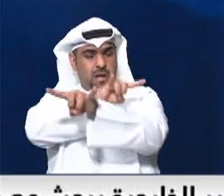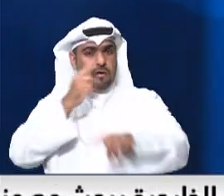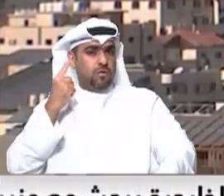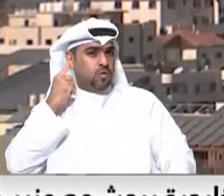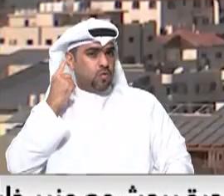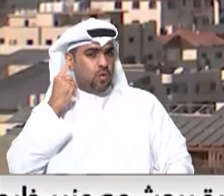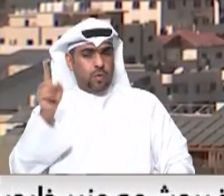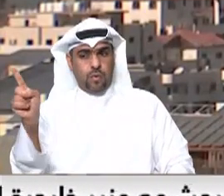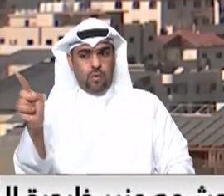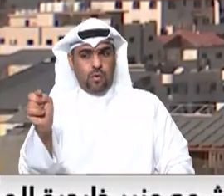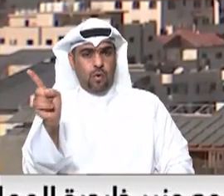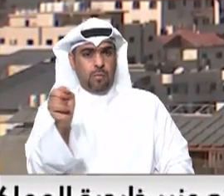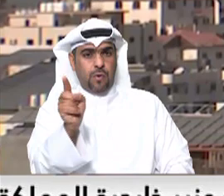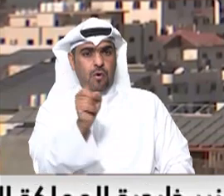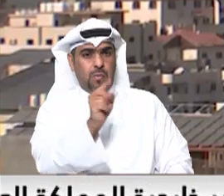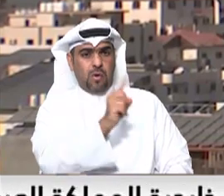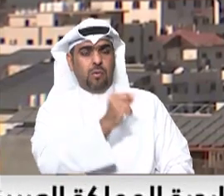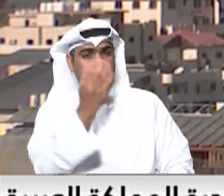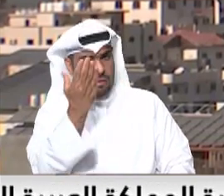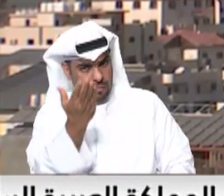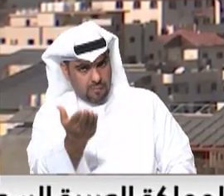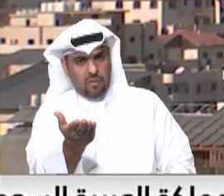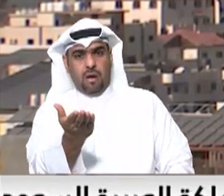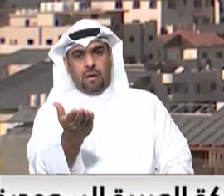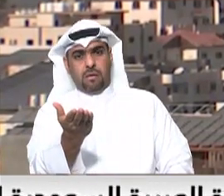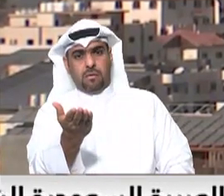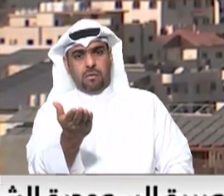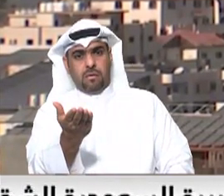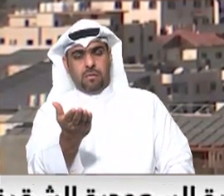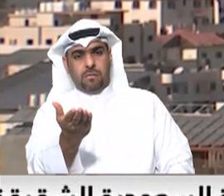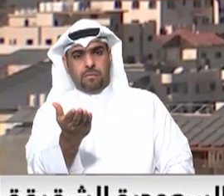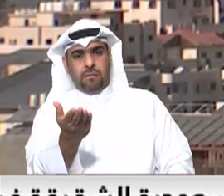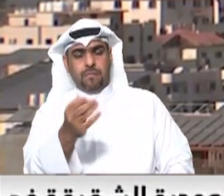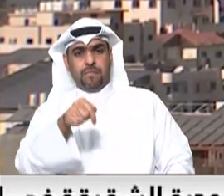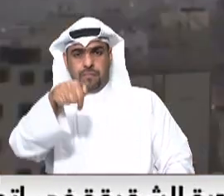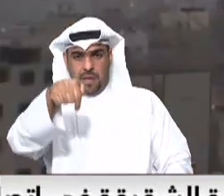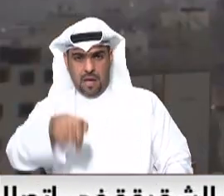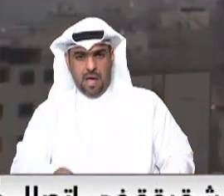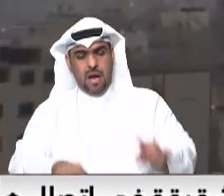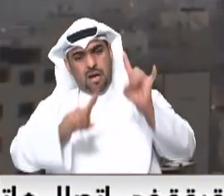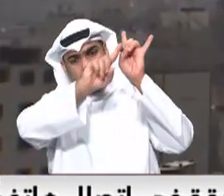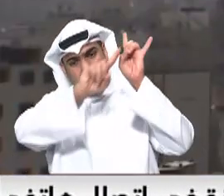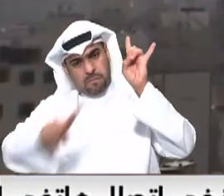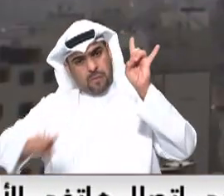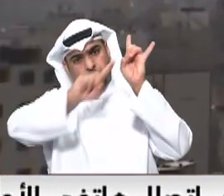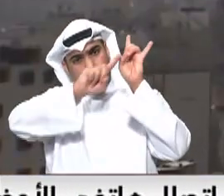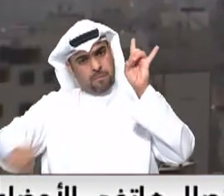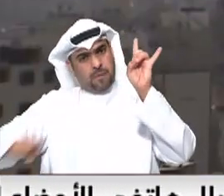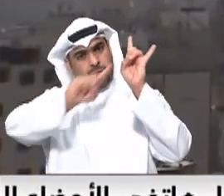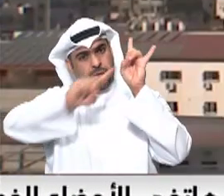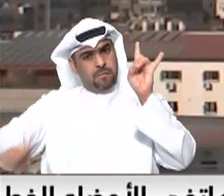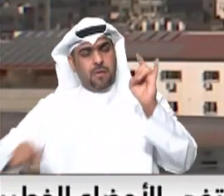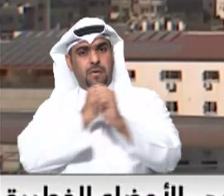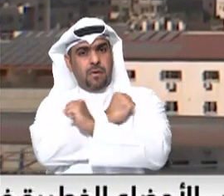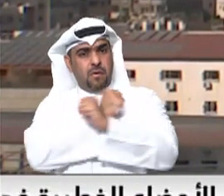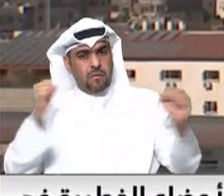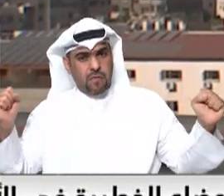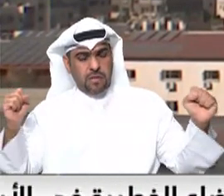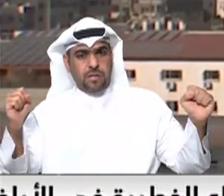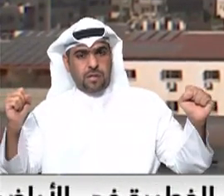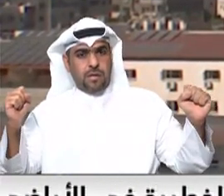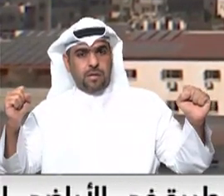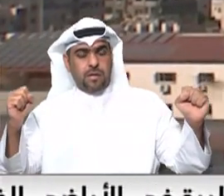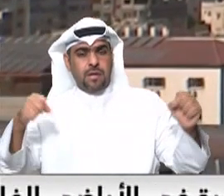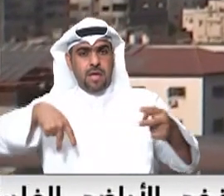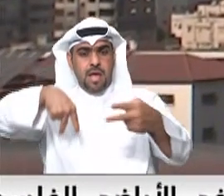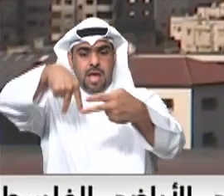مكثف وسريع بوتيرة سريعة جدا، خاصة بعد إعلان الاحتلال الإسرائيلي